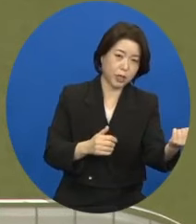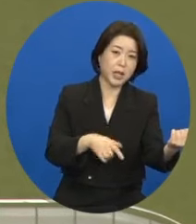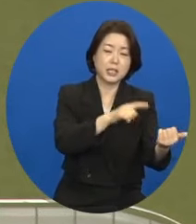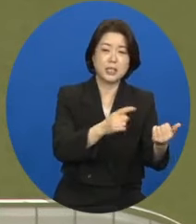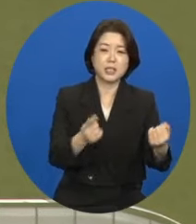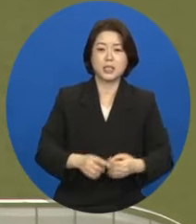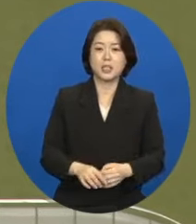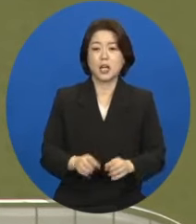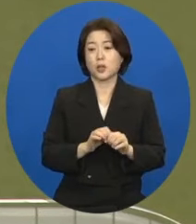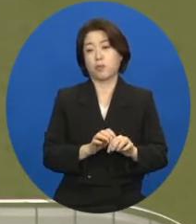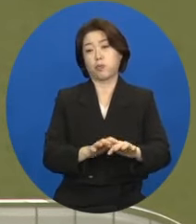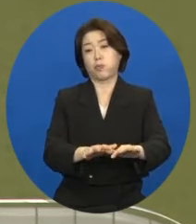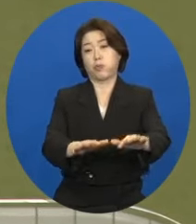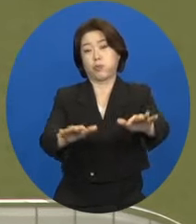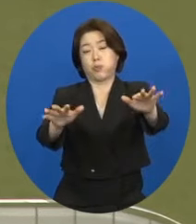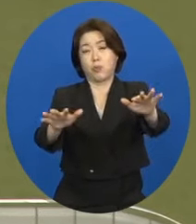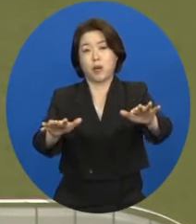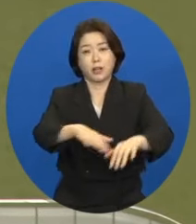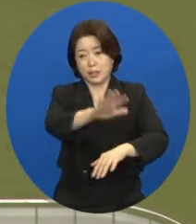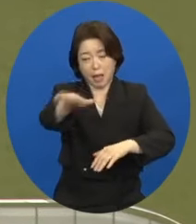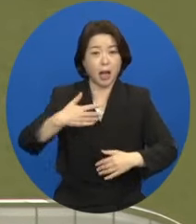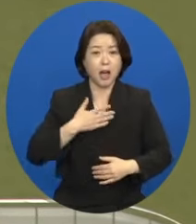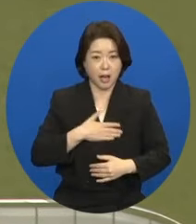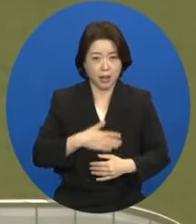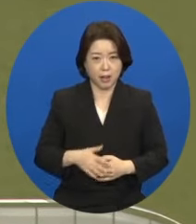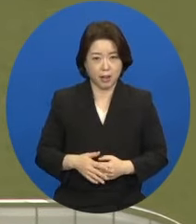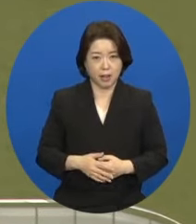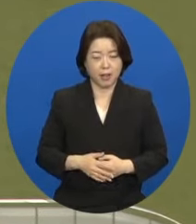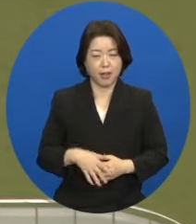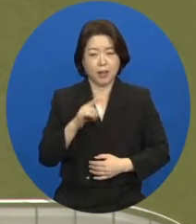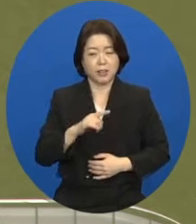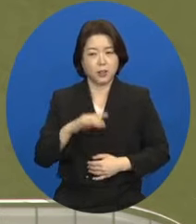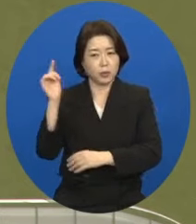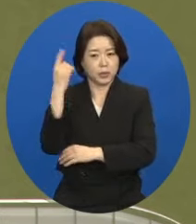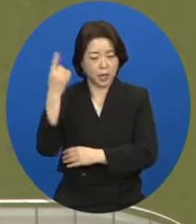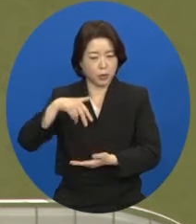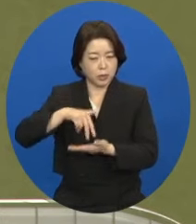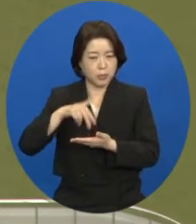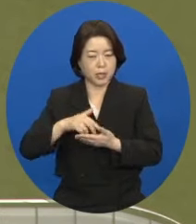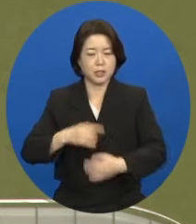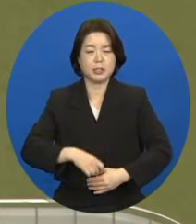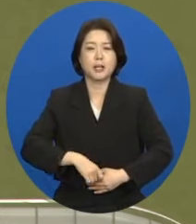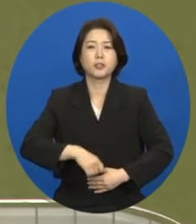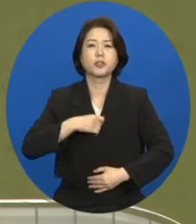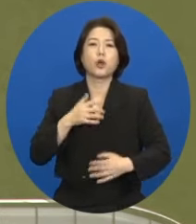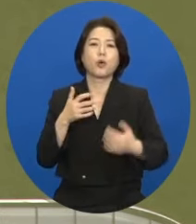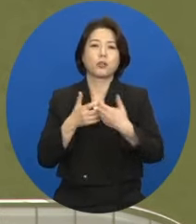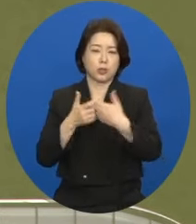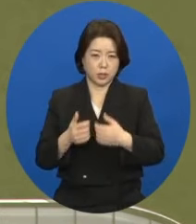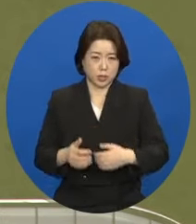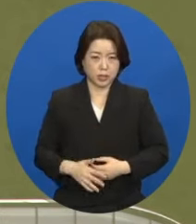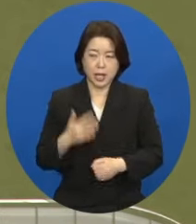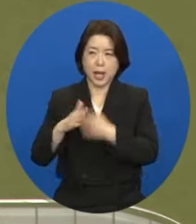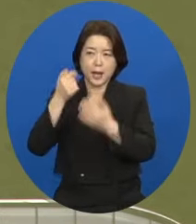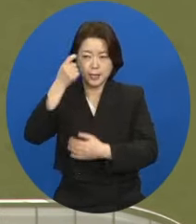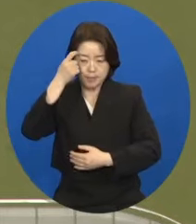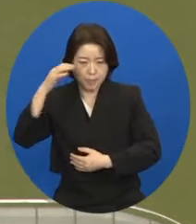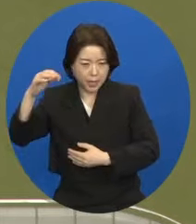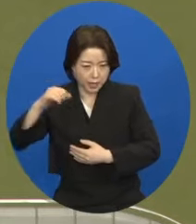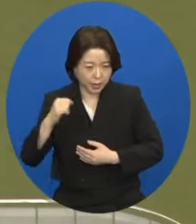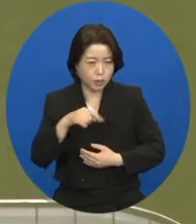돌팔매는 다윗이 의로운 전쟁이죠. 그래서 하나님만을 의지하여서 원수를 물리친 사건을